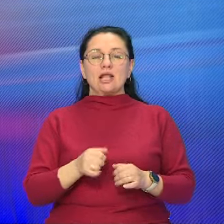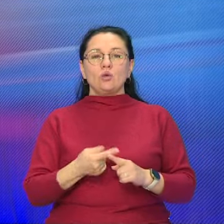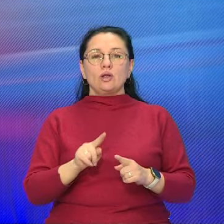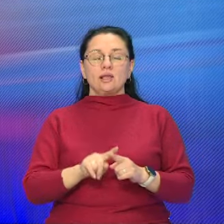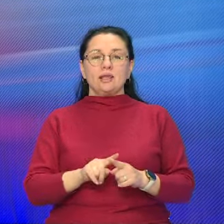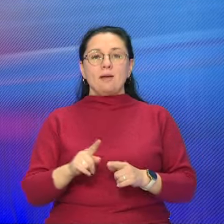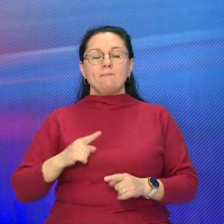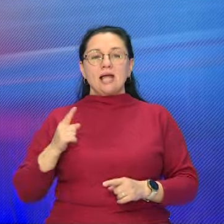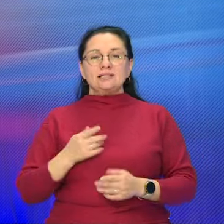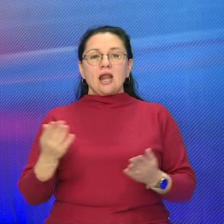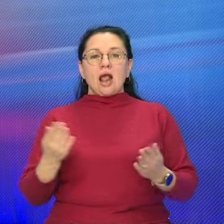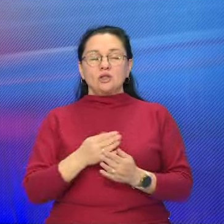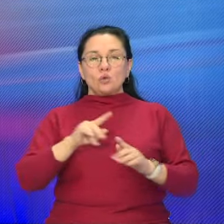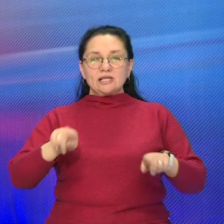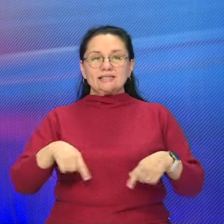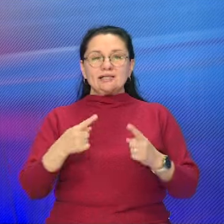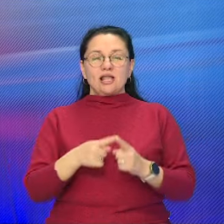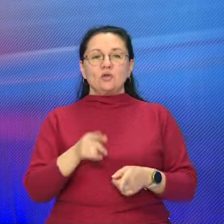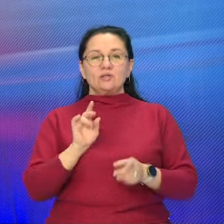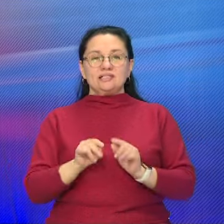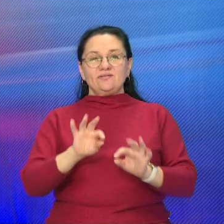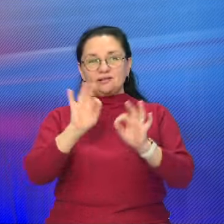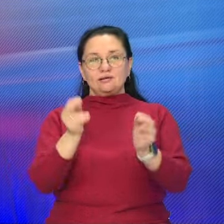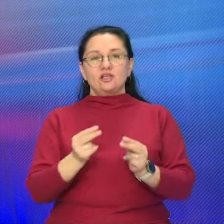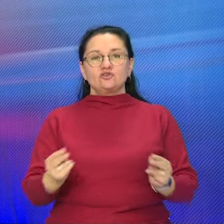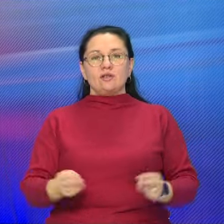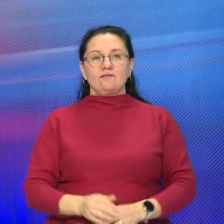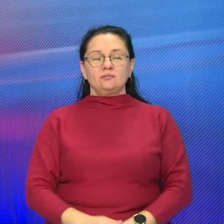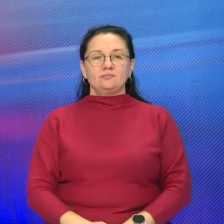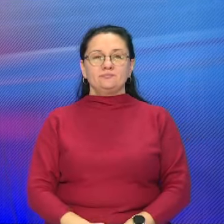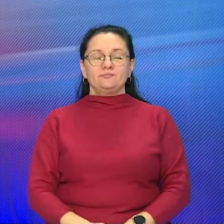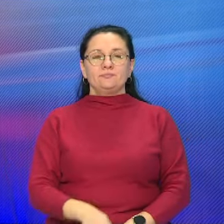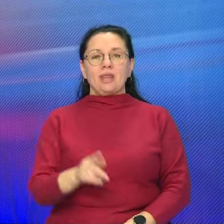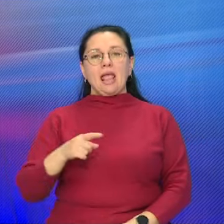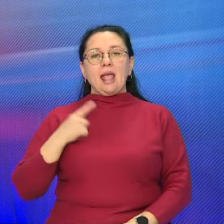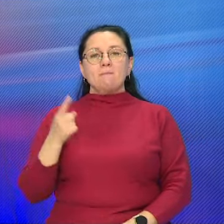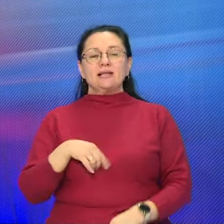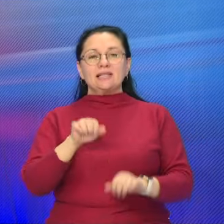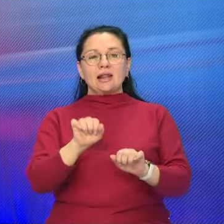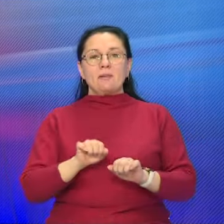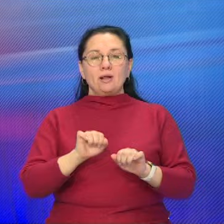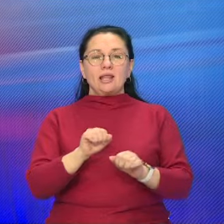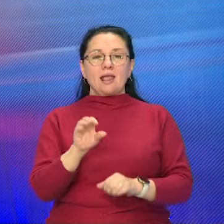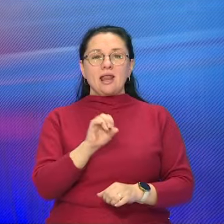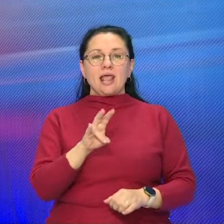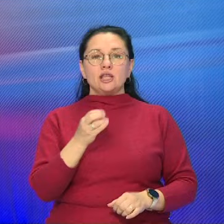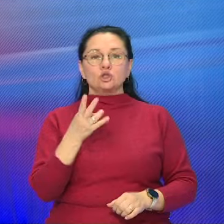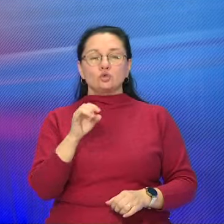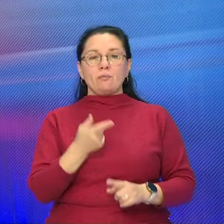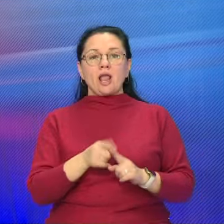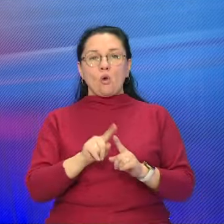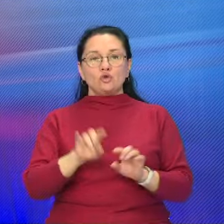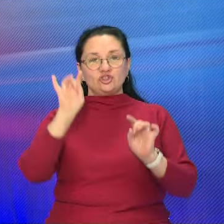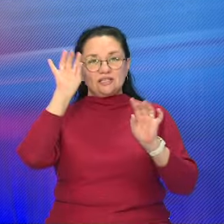работ и майстра, які стварае на им сапраўдныя шедевры. Майстар подкацтві Алена Шунейка особо у прийомі